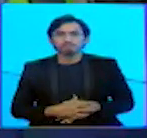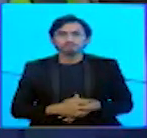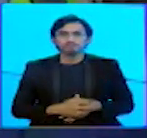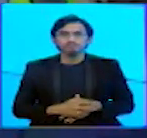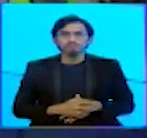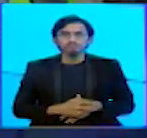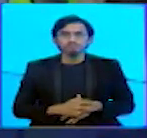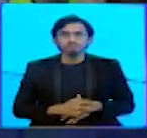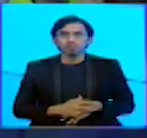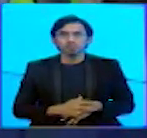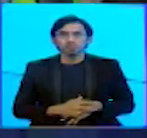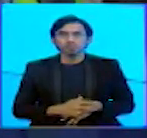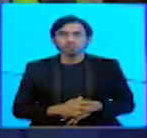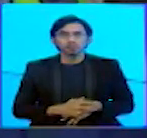suatu